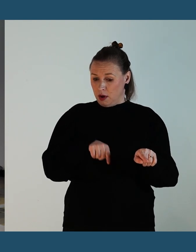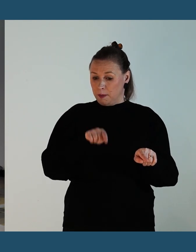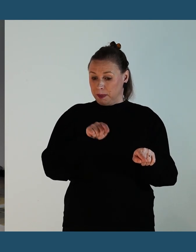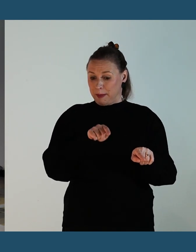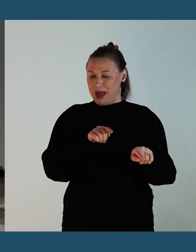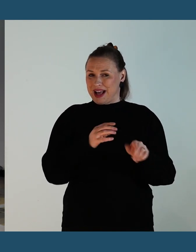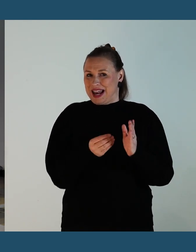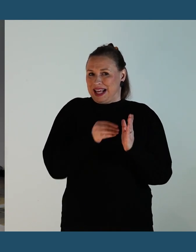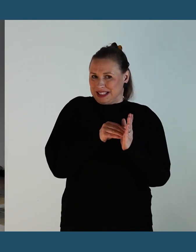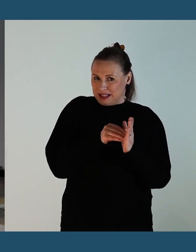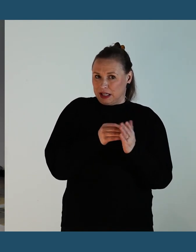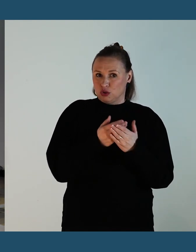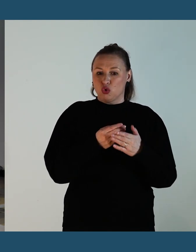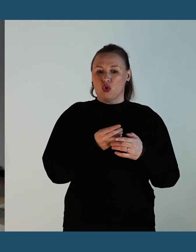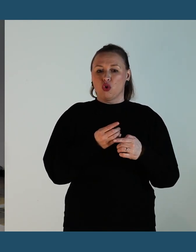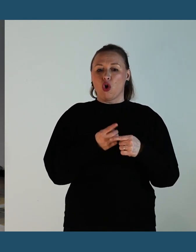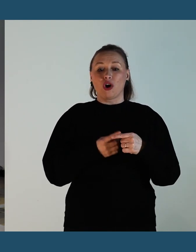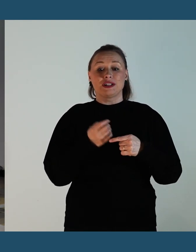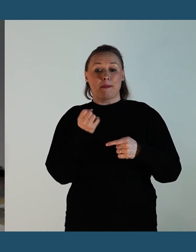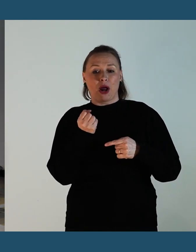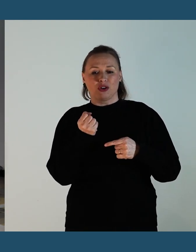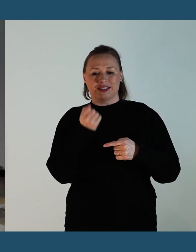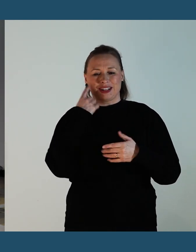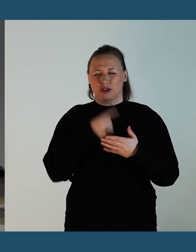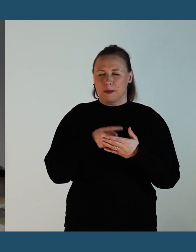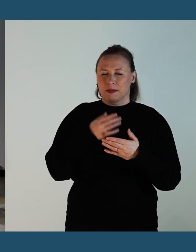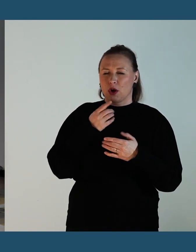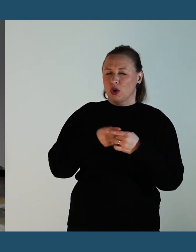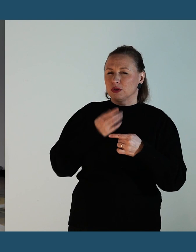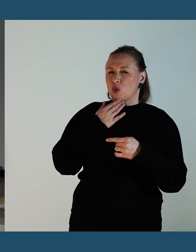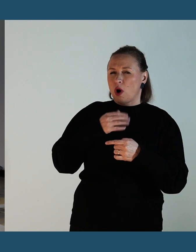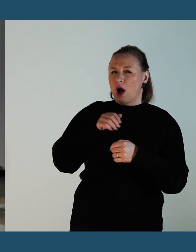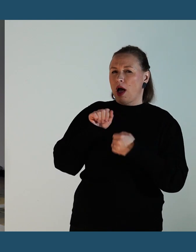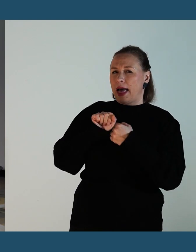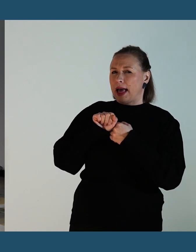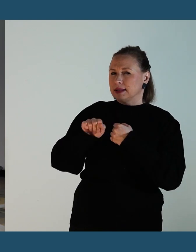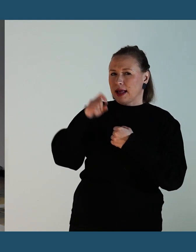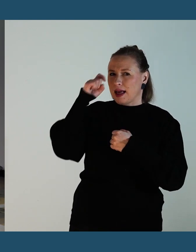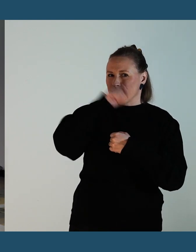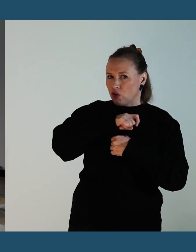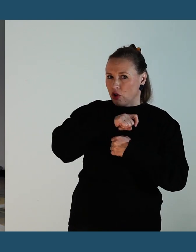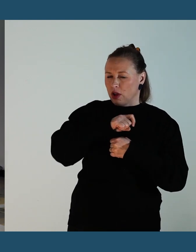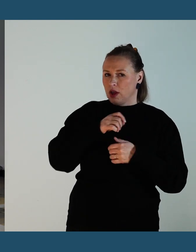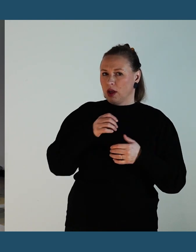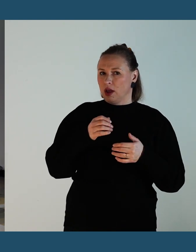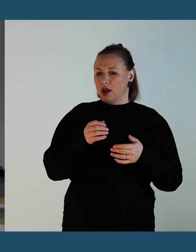tulisi mahdolliseksi, että joku ei voi estää sitä. Ja sitten voi tulla näiden tukien piiriin.